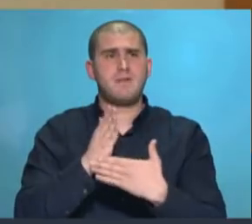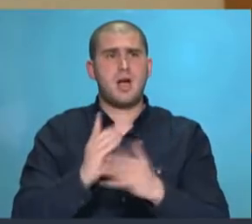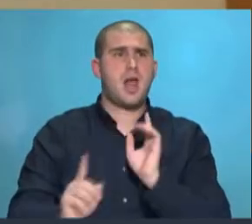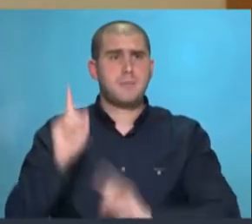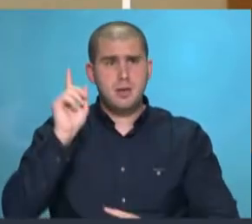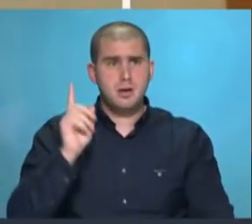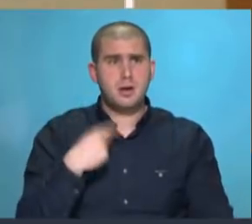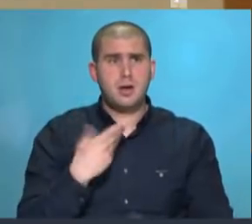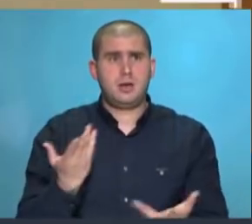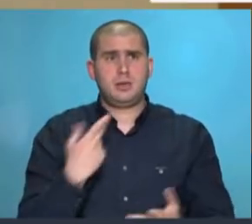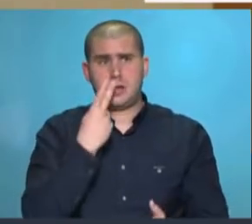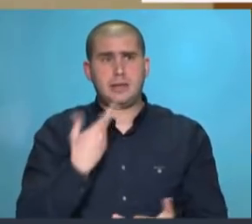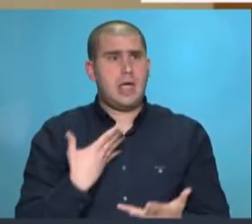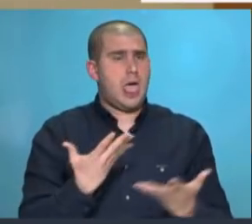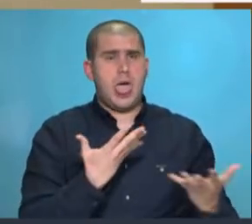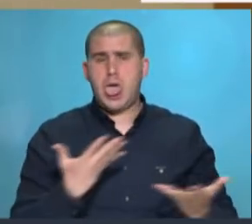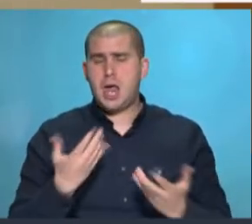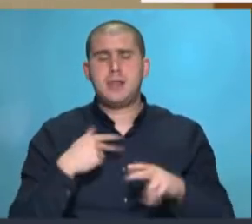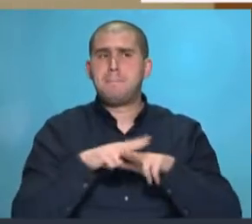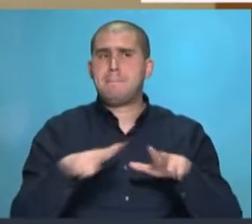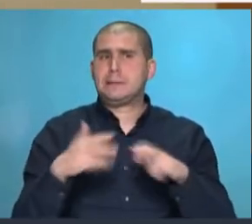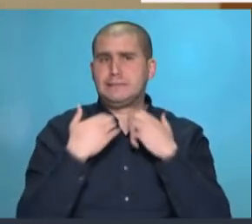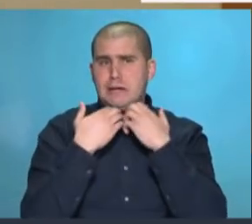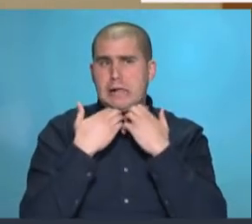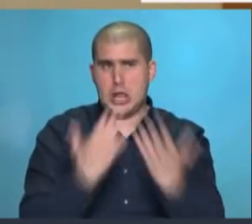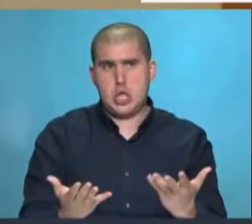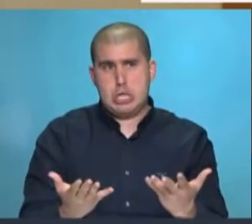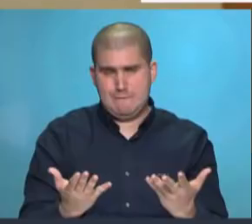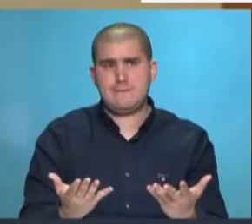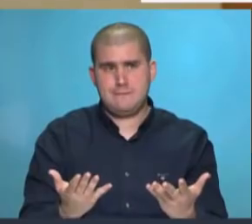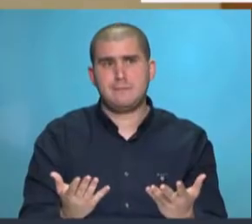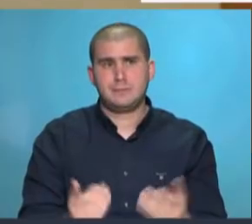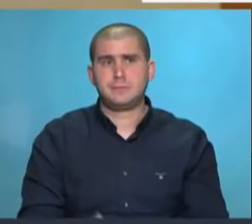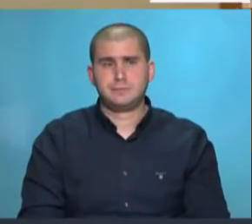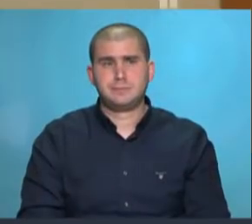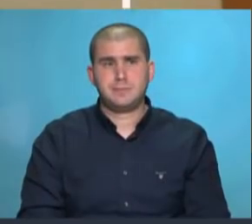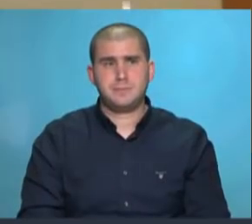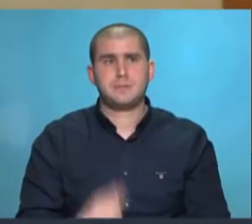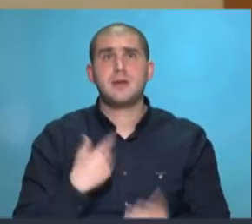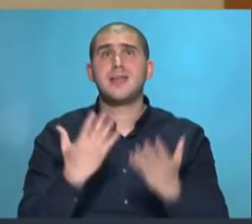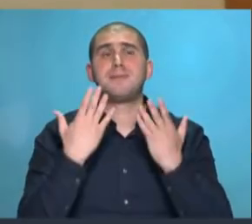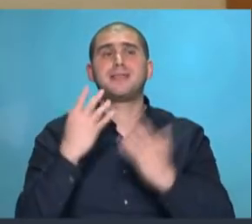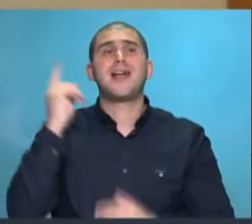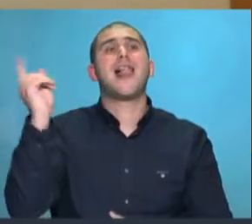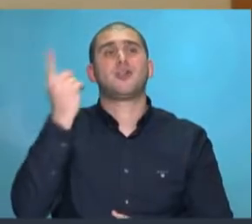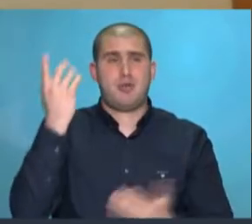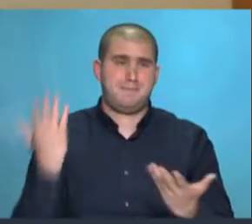זהו, ראיתי שאני במצב לא טוב. פללנו לשם, אחר